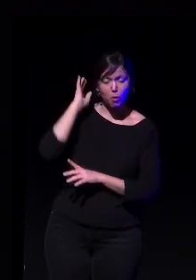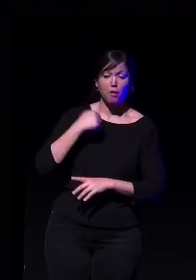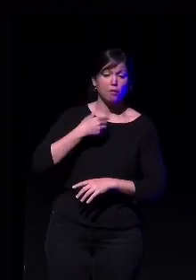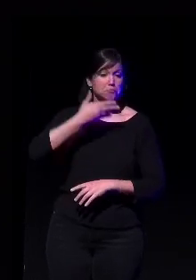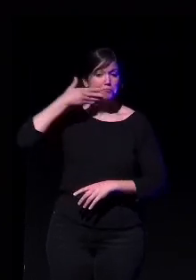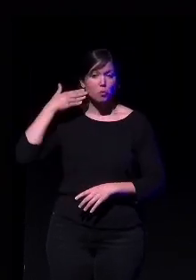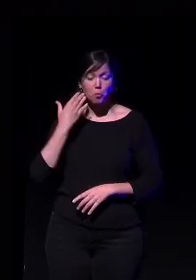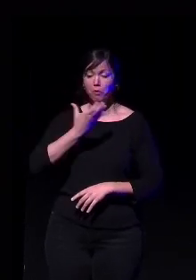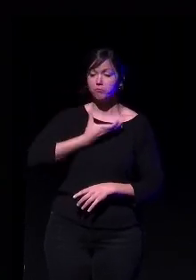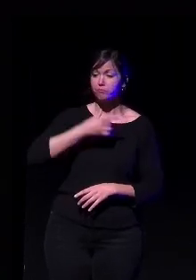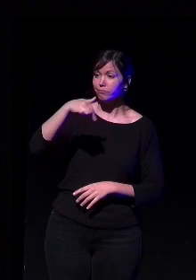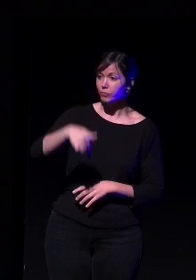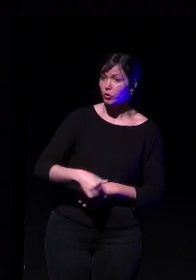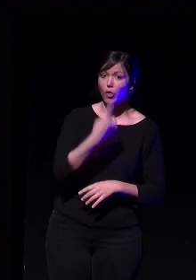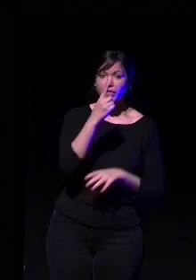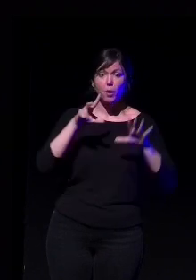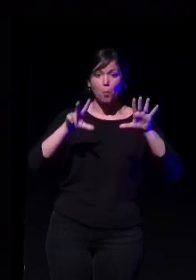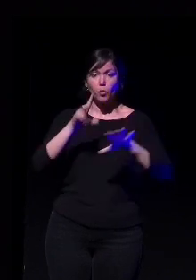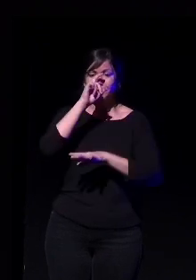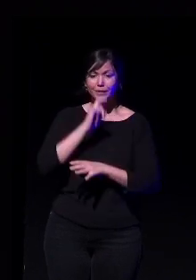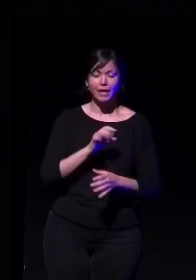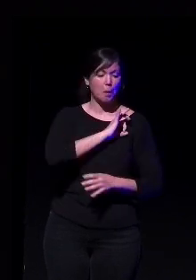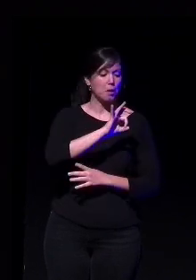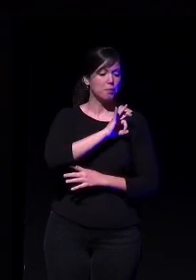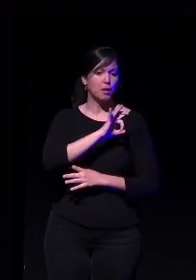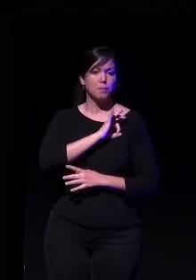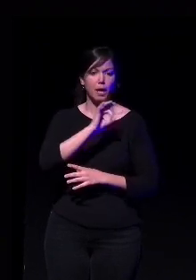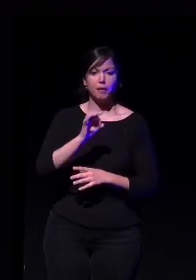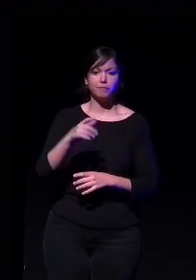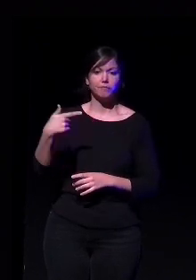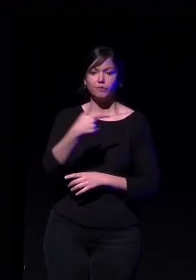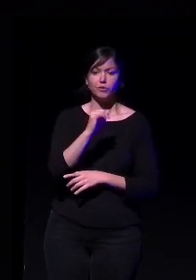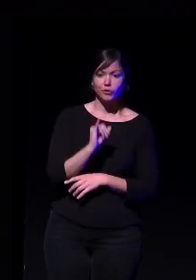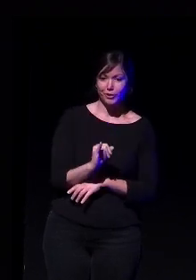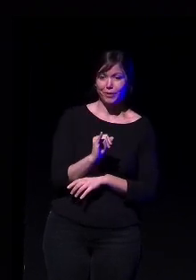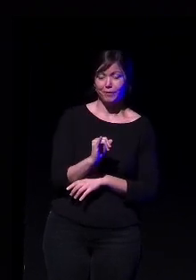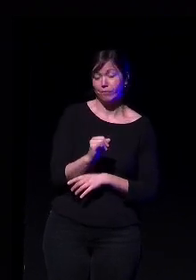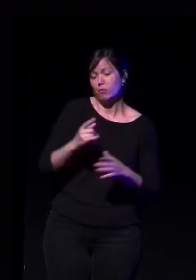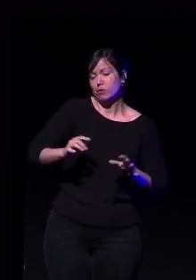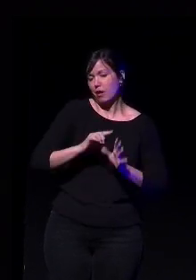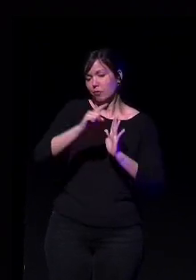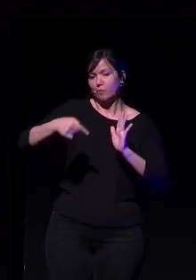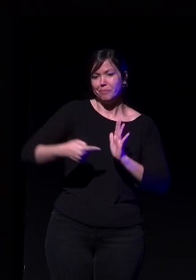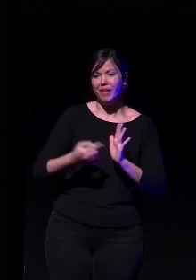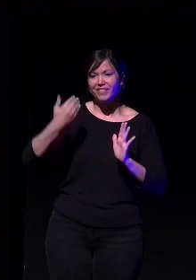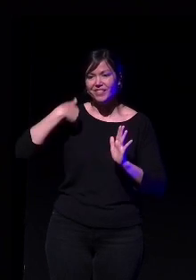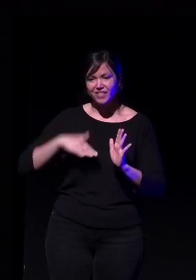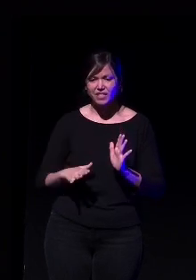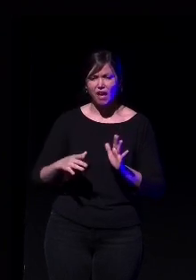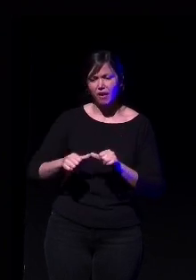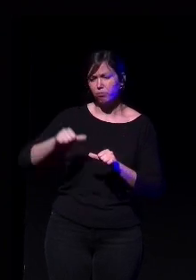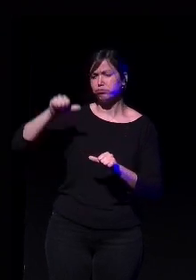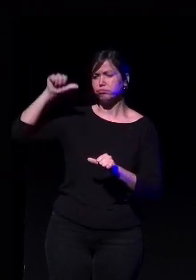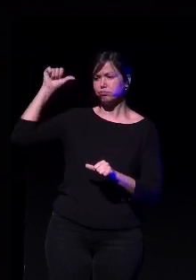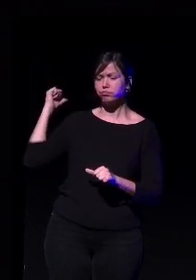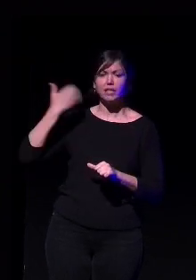ciutat acollir aquesta 18a edició dels Premis GI de Turisme, uns premis plenament consolidats amb un llarg bagatge de